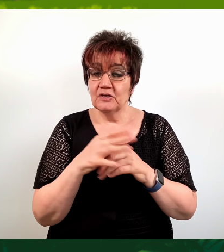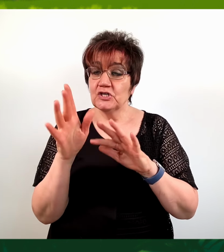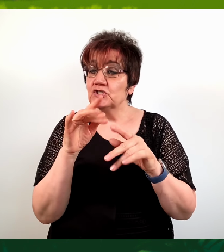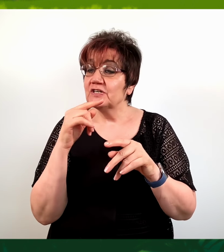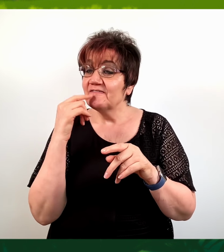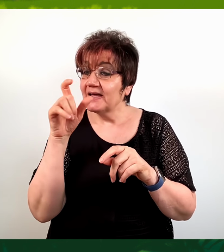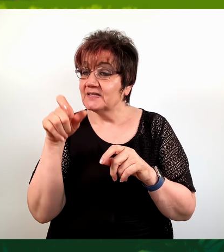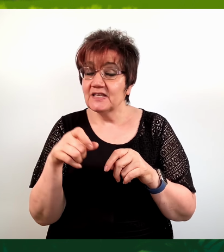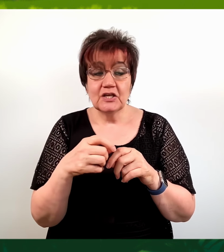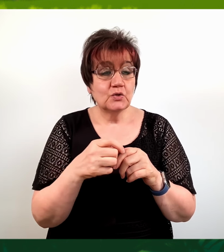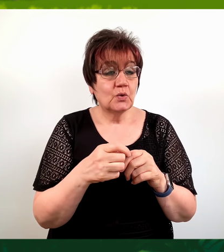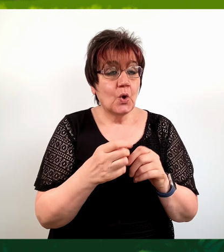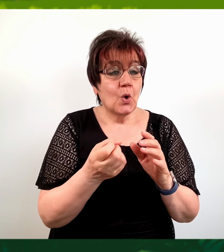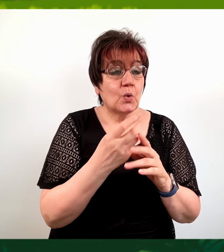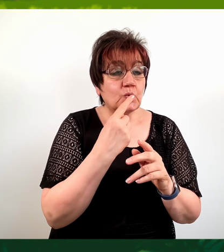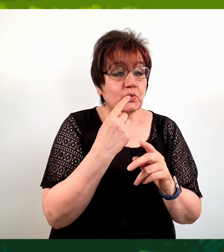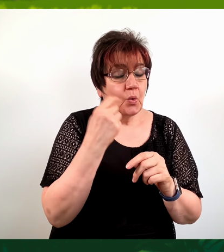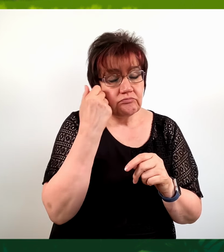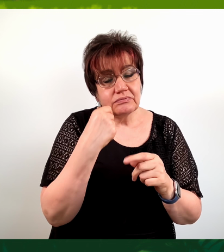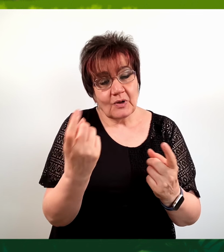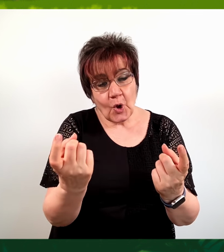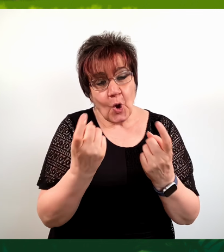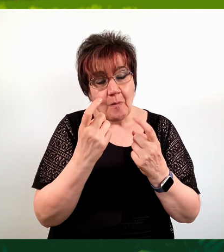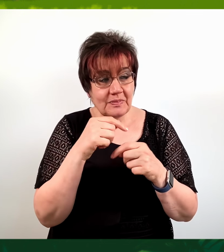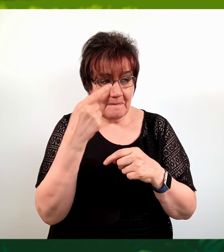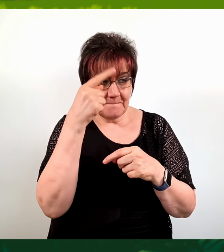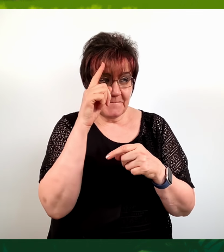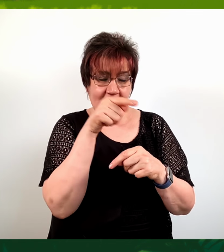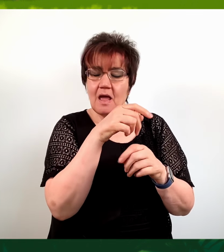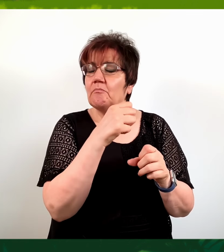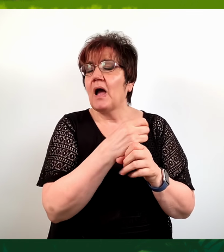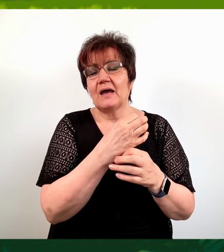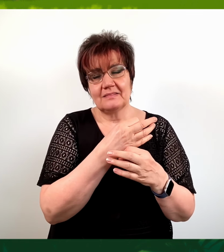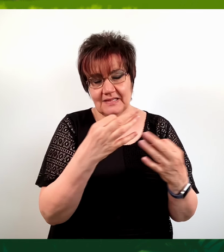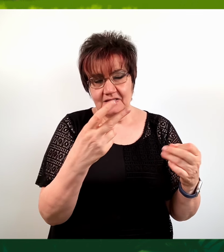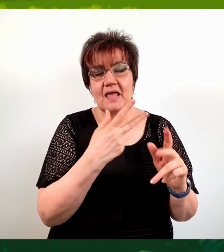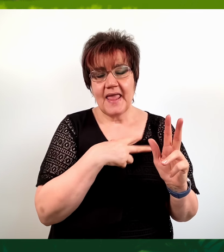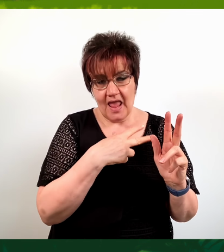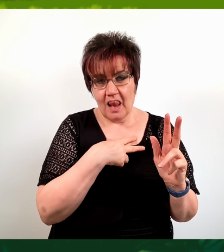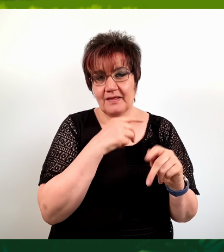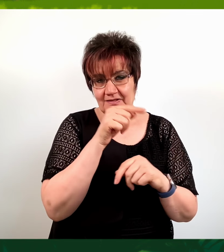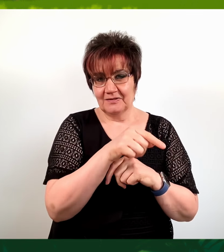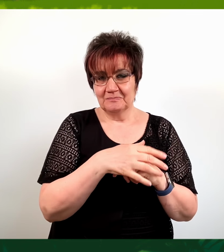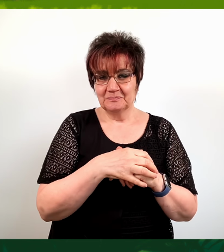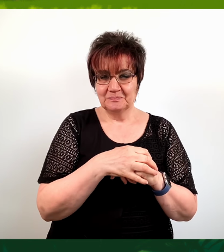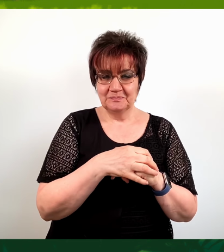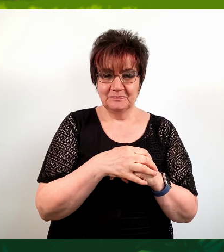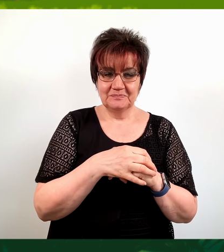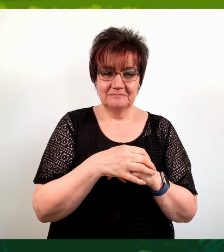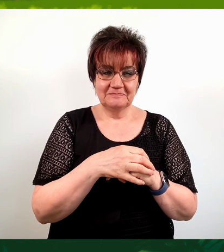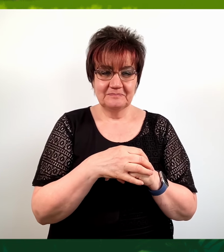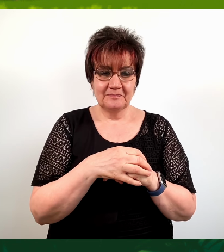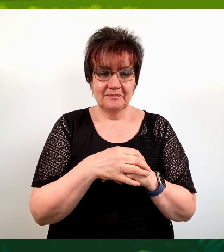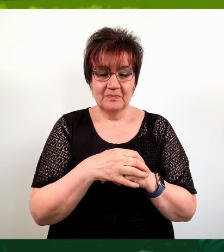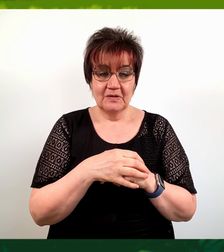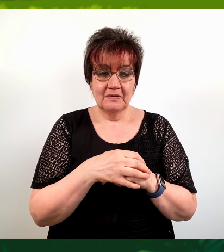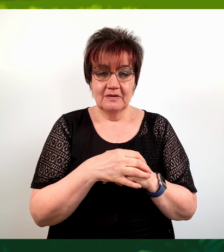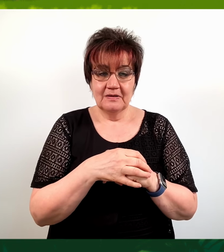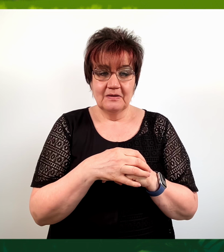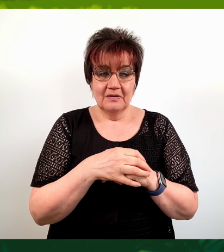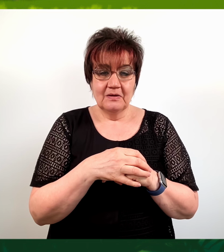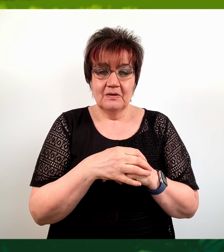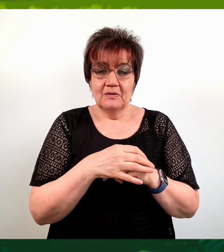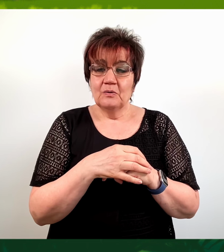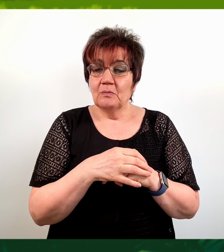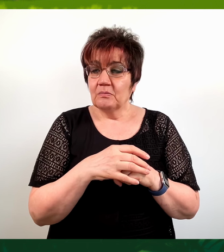Schneeweißchen, Rosenrot, kommt hervor, der Bär tut euch nichts, er meint es ehrlich mit uns. Da